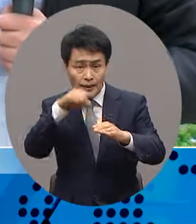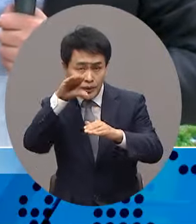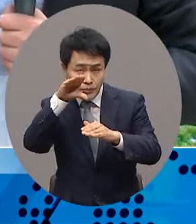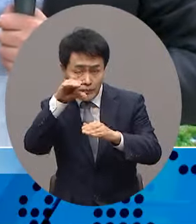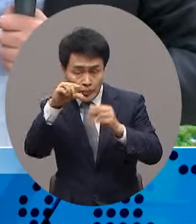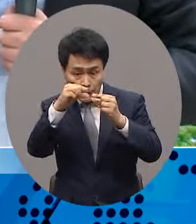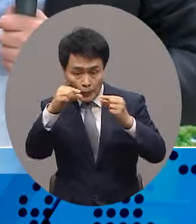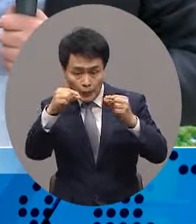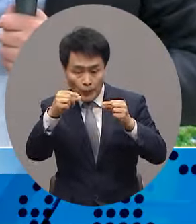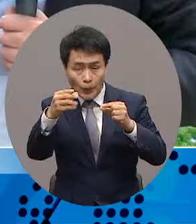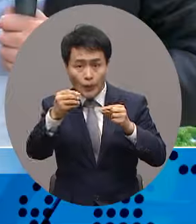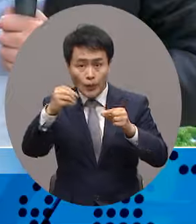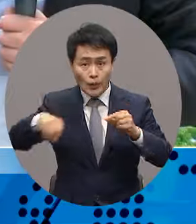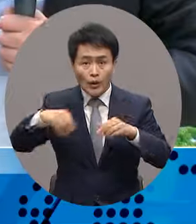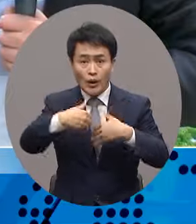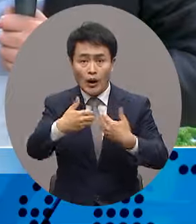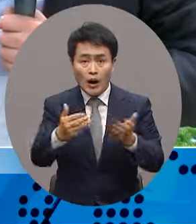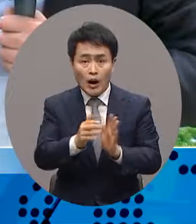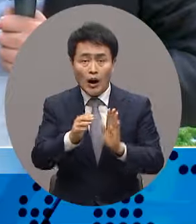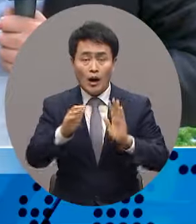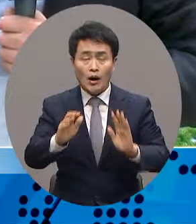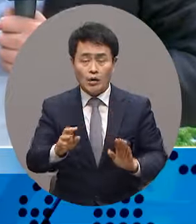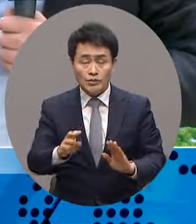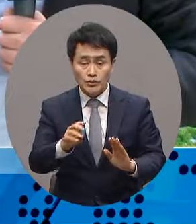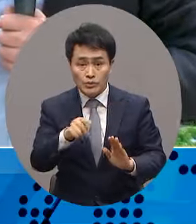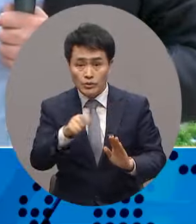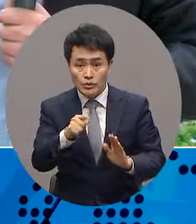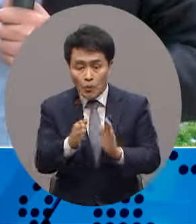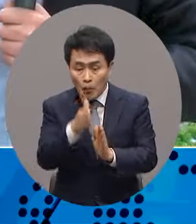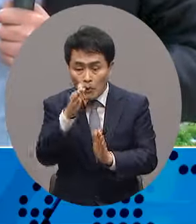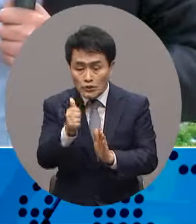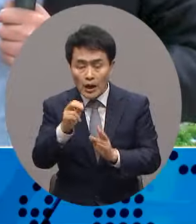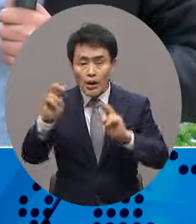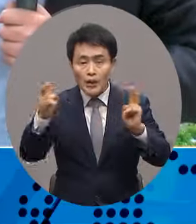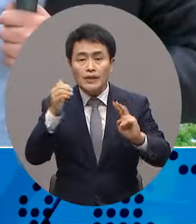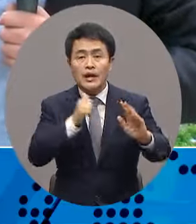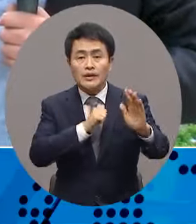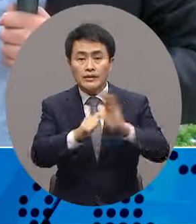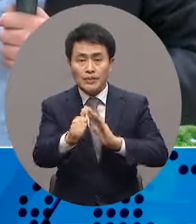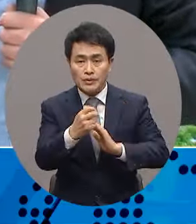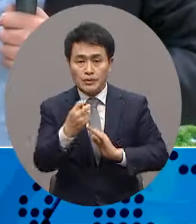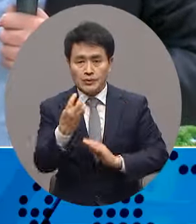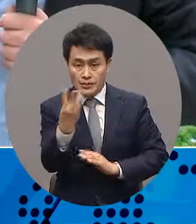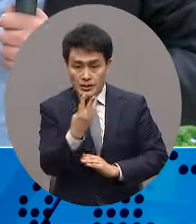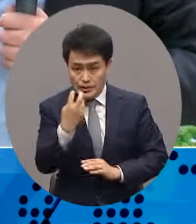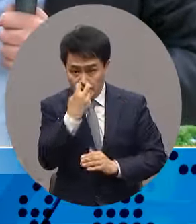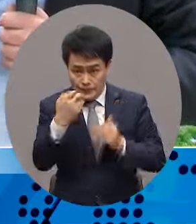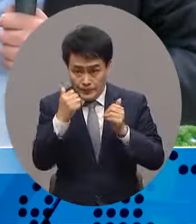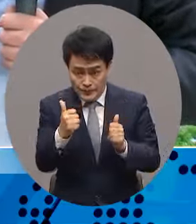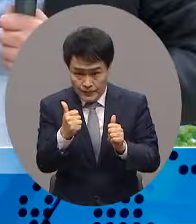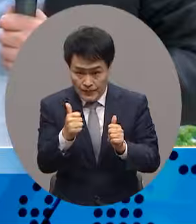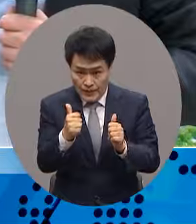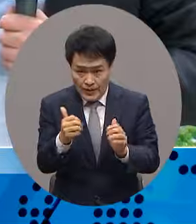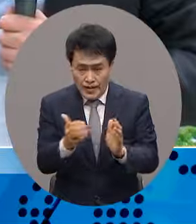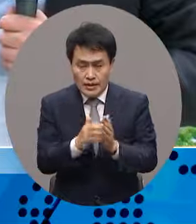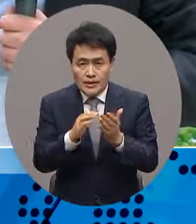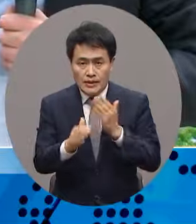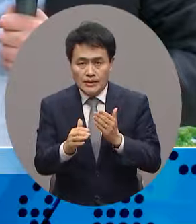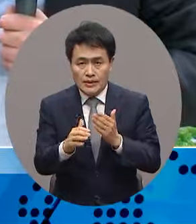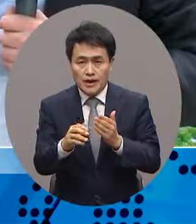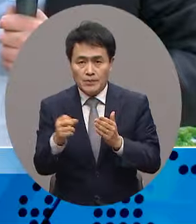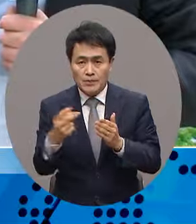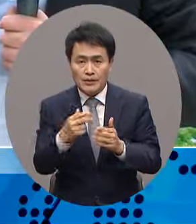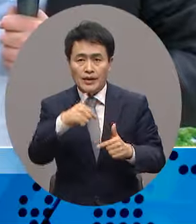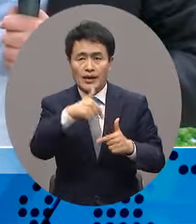있는 소속사 대표와 본부장도 출석해 심사를 받고 있습니다 심사가 끝나면 세 사람은 서울 강남 경찰서 유치장으로 이동해